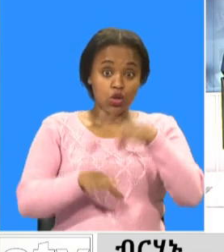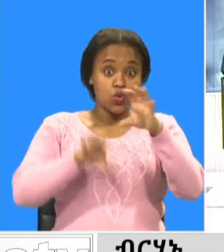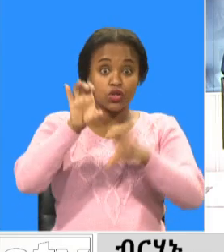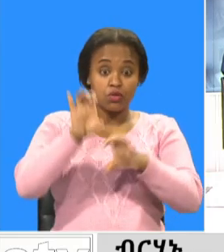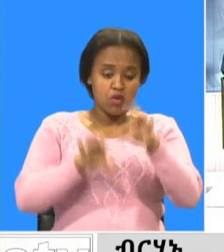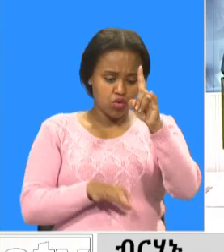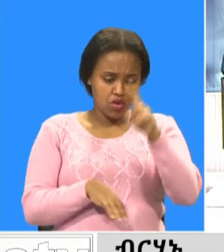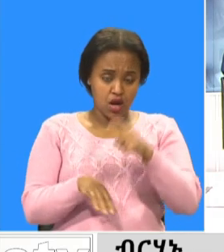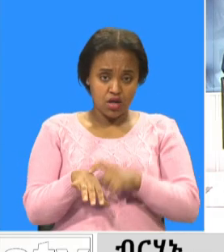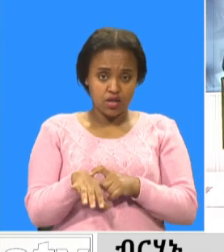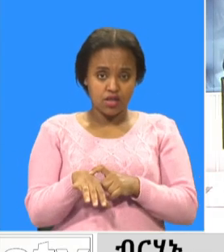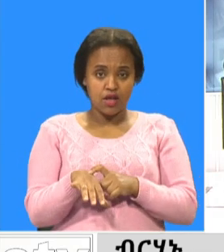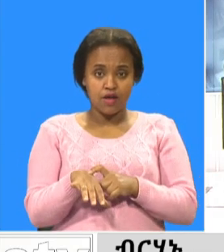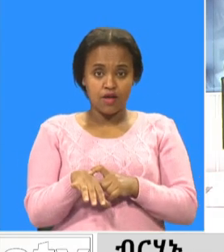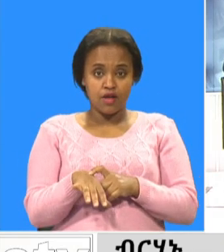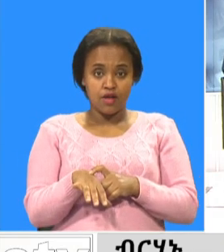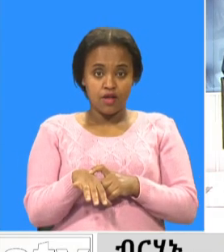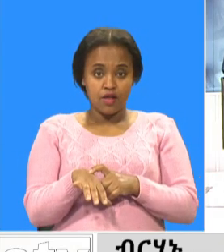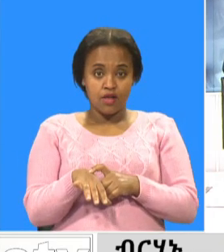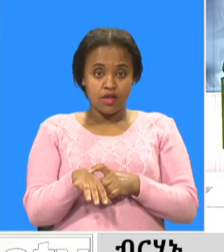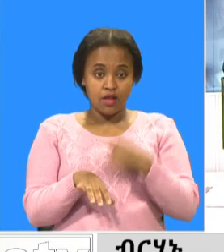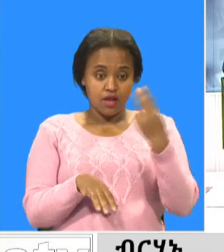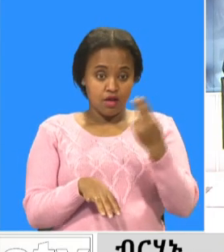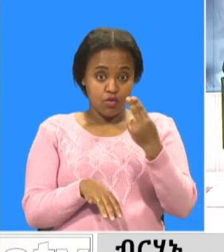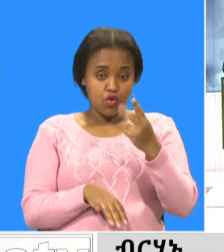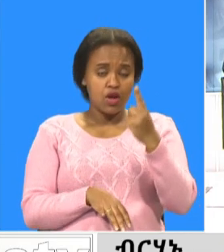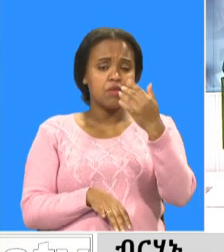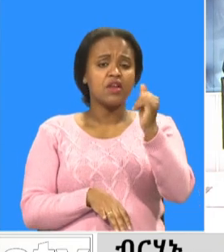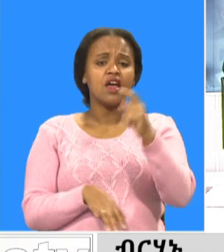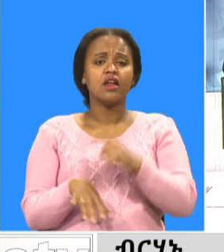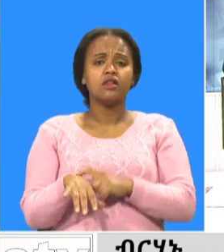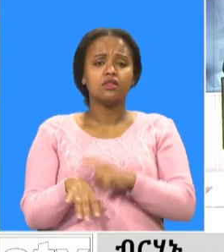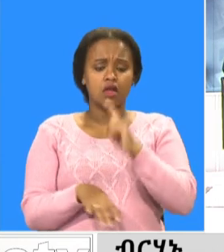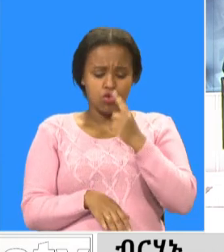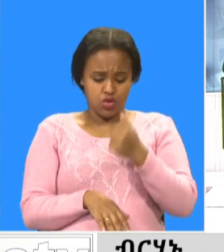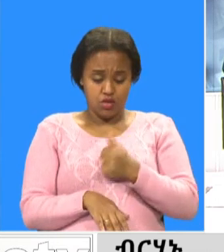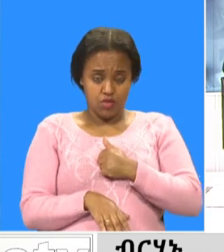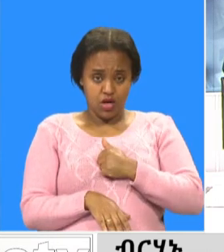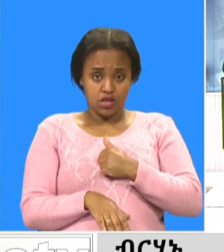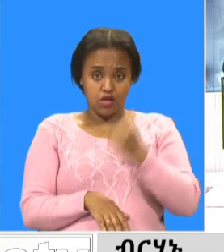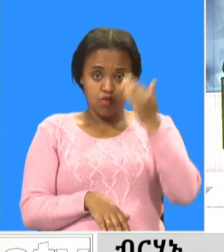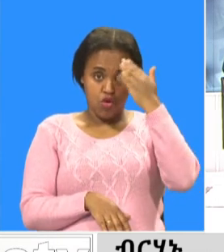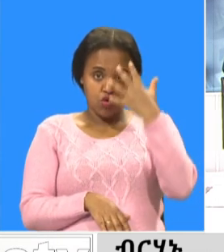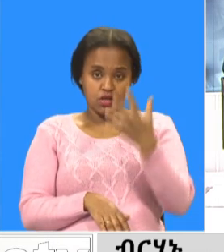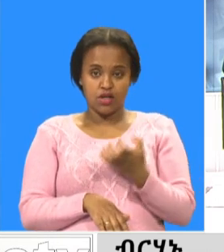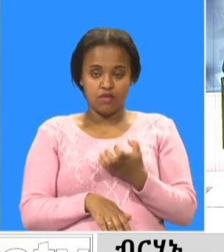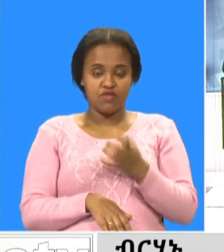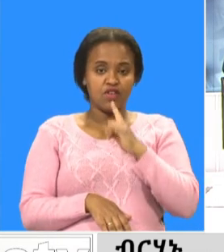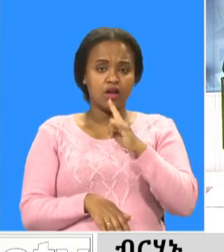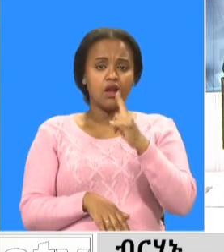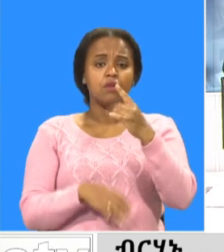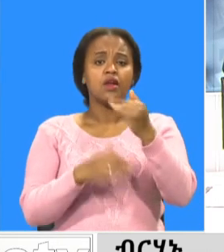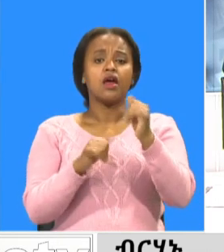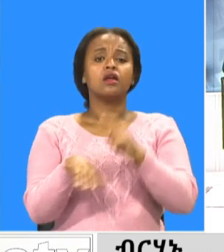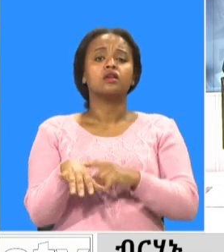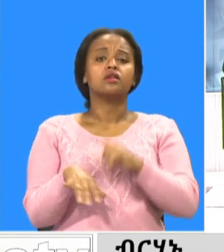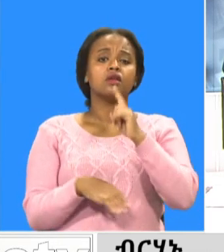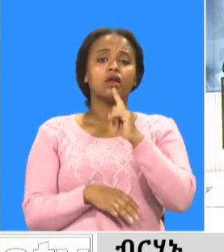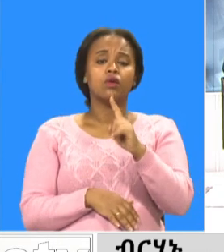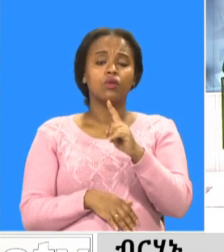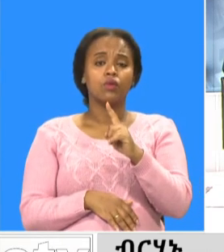የሚያደርጉት አንድ ጊዜ ዩዝ ኤንድ ትሮ እንግዲህ ለምን ያህል ጊዜ ነው? እኔም ራሱ ለማወቅ ስለምፈልግ ለምን ያህል ጊዜ